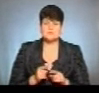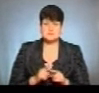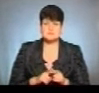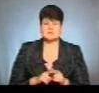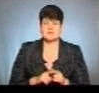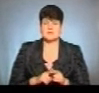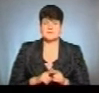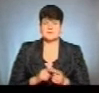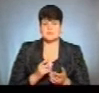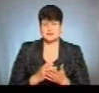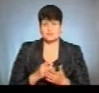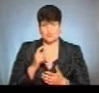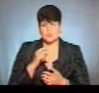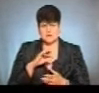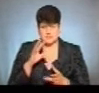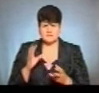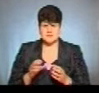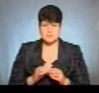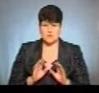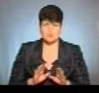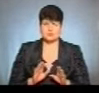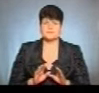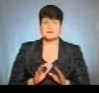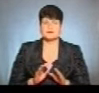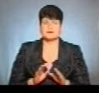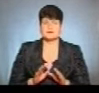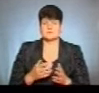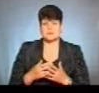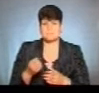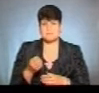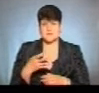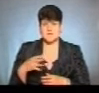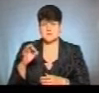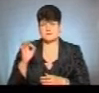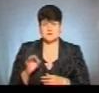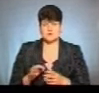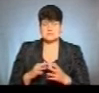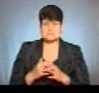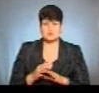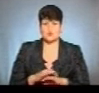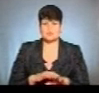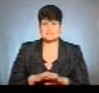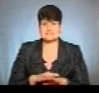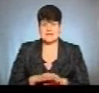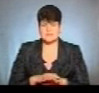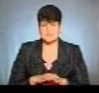для України в цілому. Скажімо так, 15% сільського населення